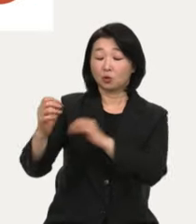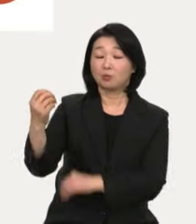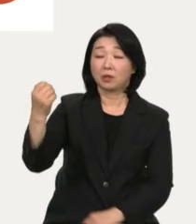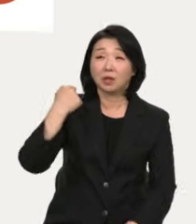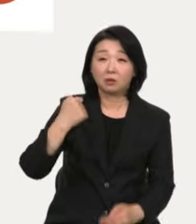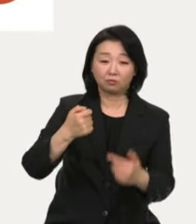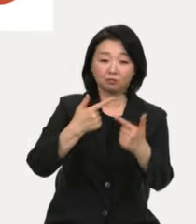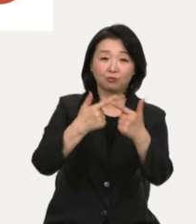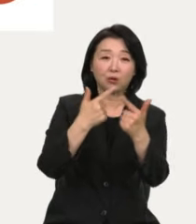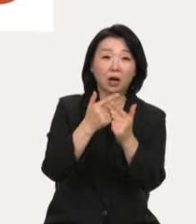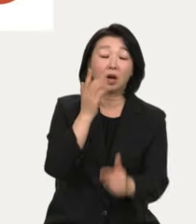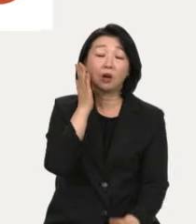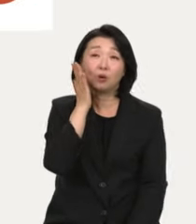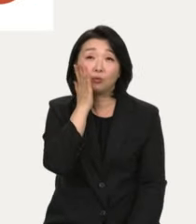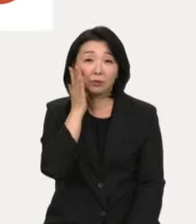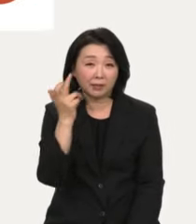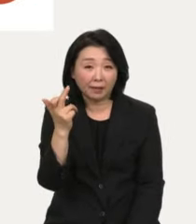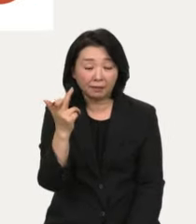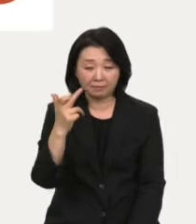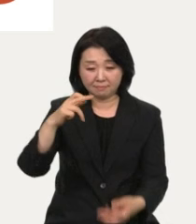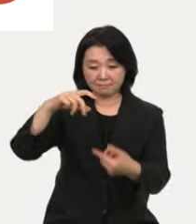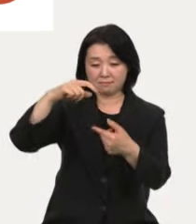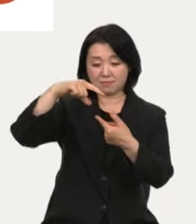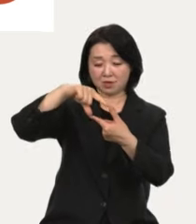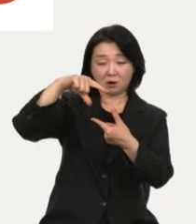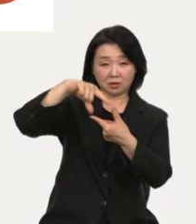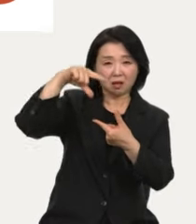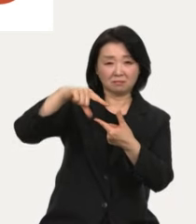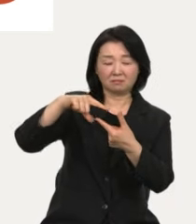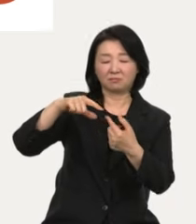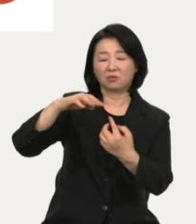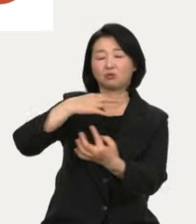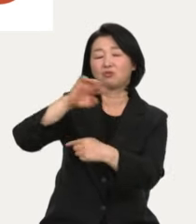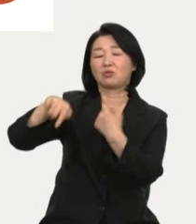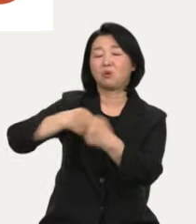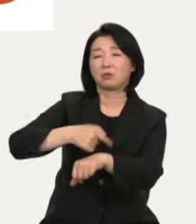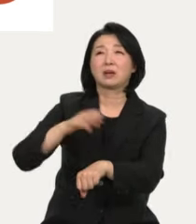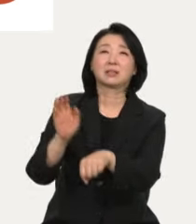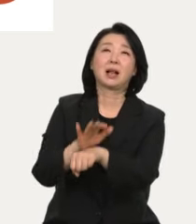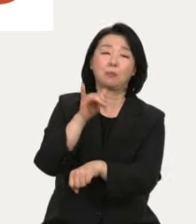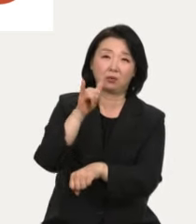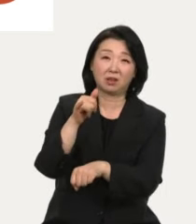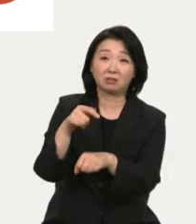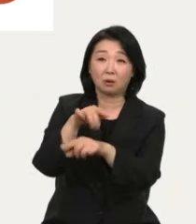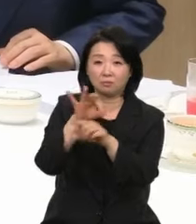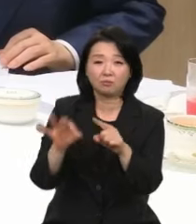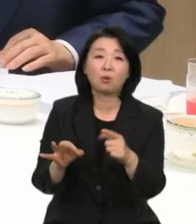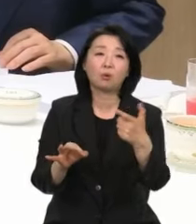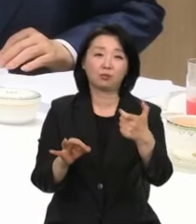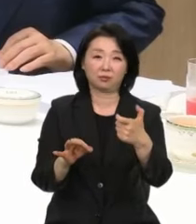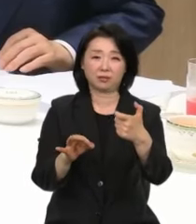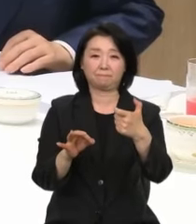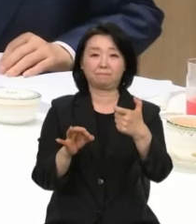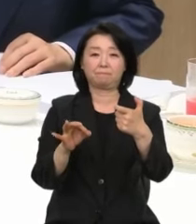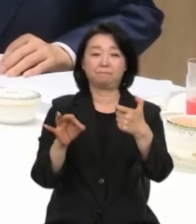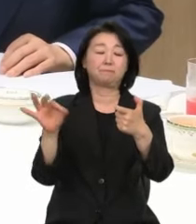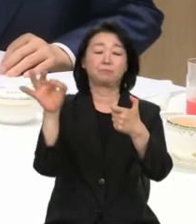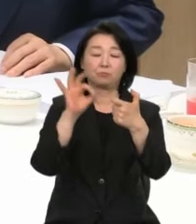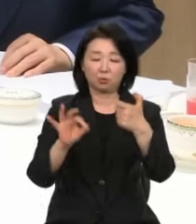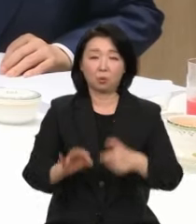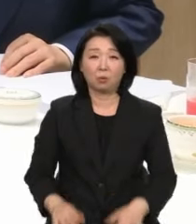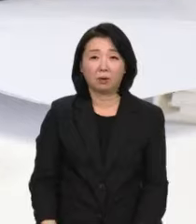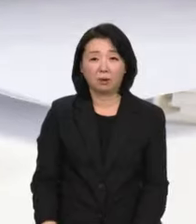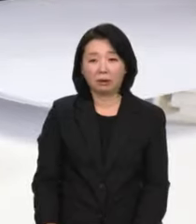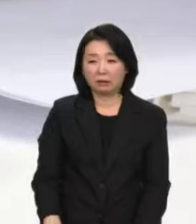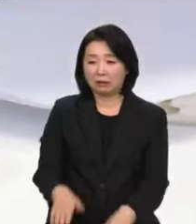울산, 경남 지역에서도 국정운영을 잘 못한다는 답변이 60%를 넘었습니다. 낮은 지지율을